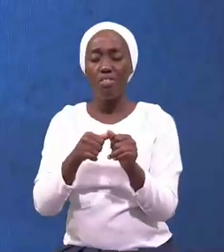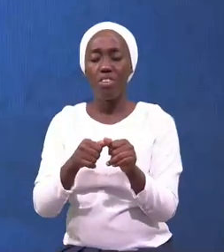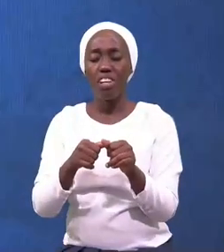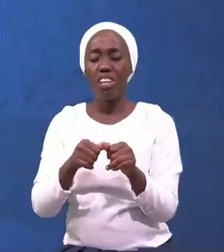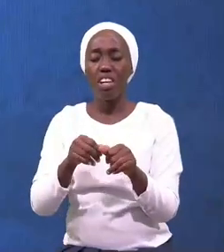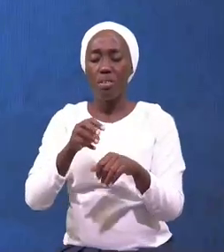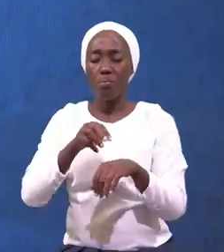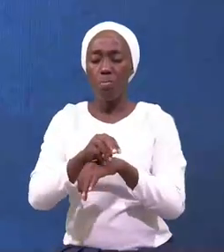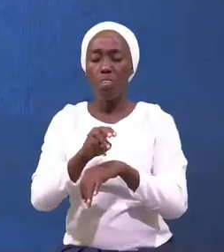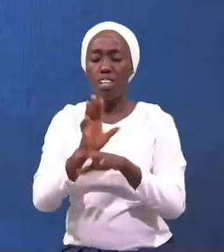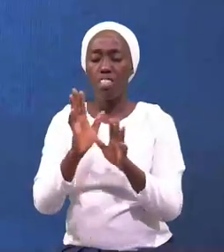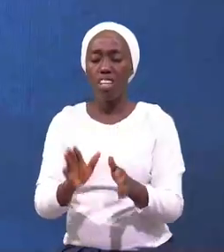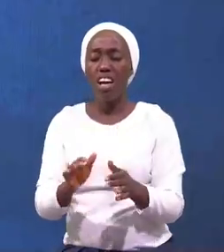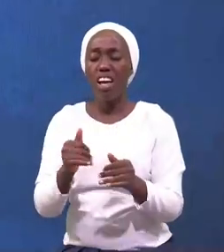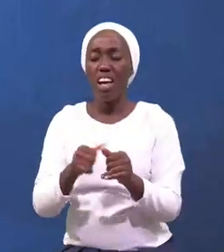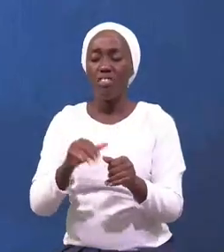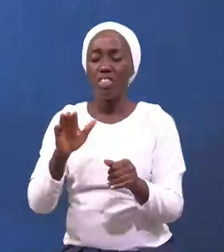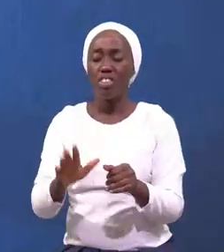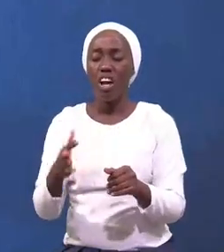pour tout ministre et tout enfant de Dieu,